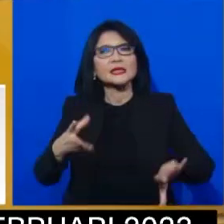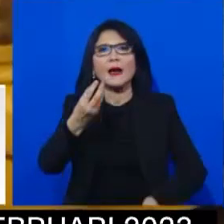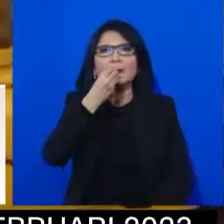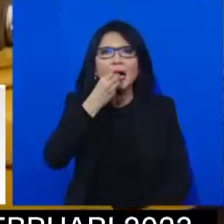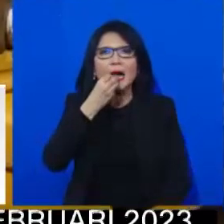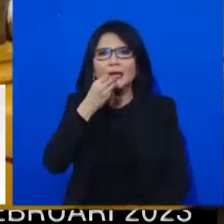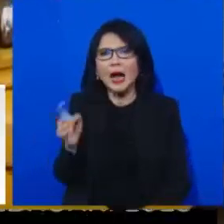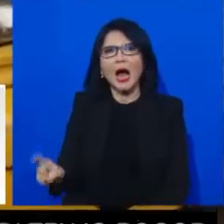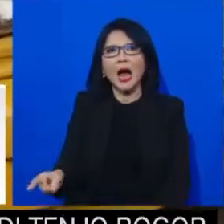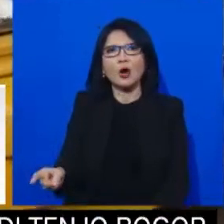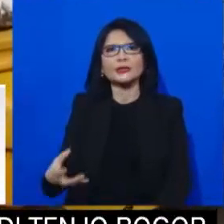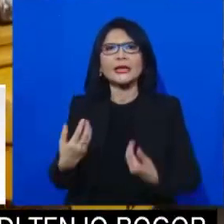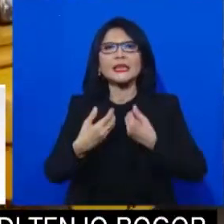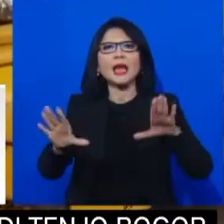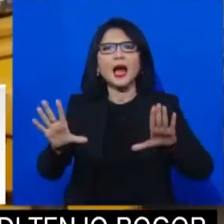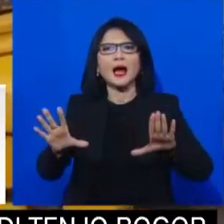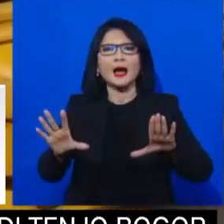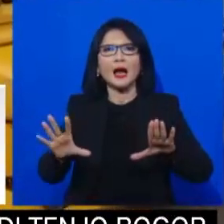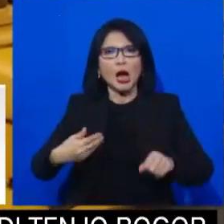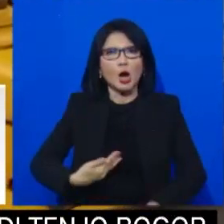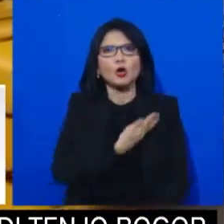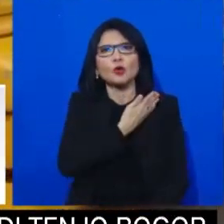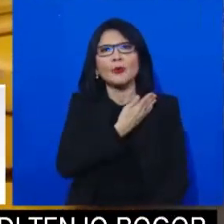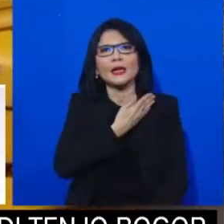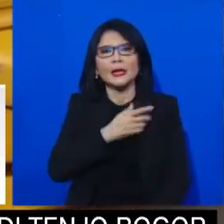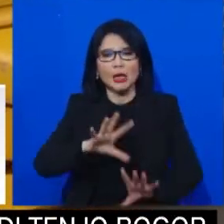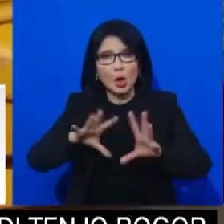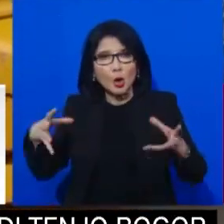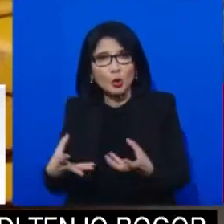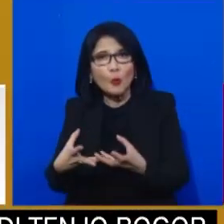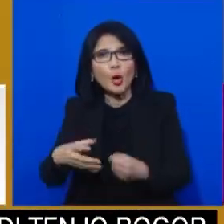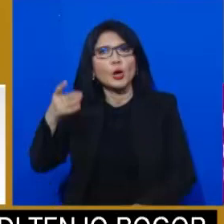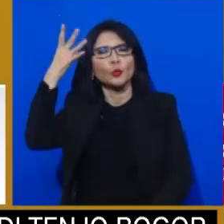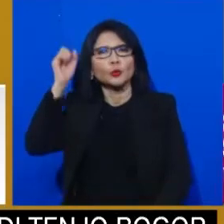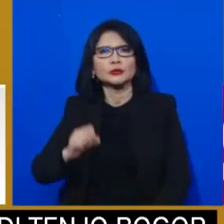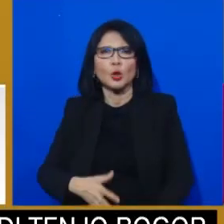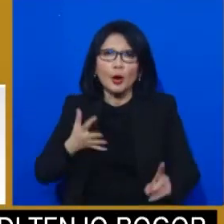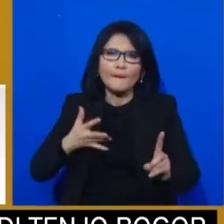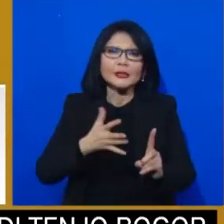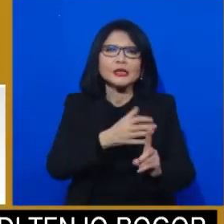angkot miliknya sudah tidak ada. Korban pun bersama paguyuban angkot wilayah Karawang langsung memburu